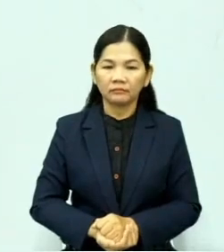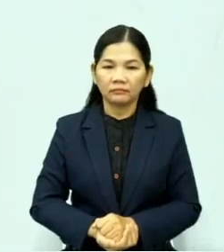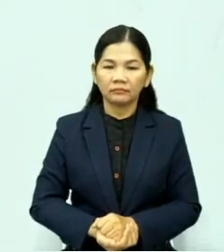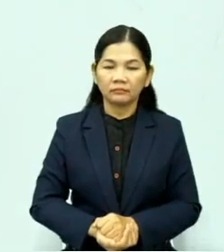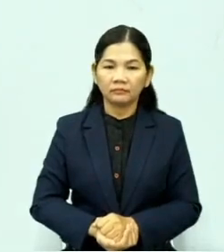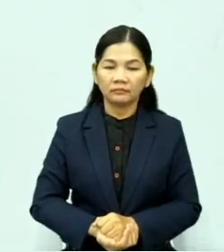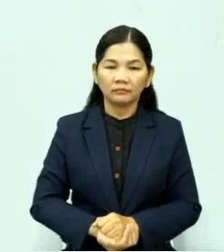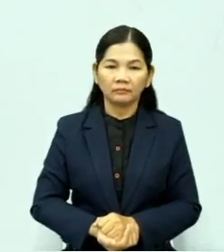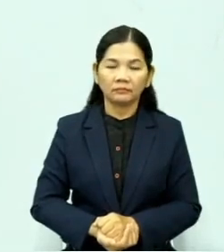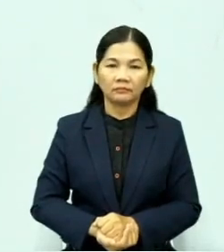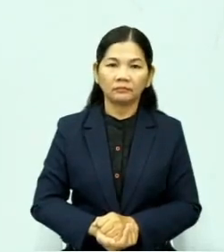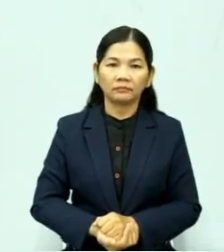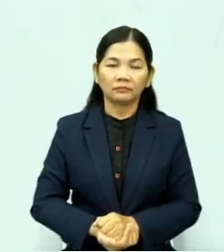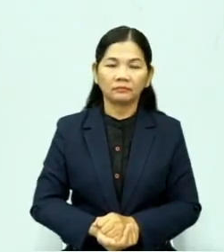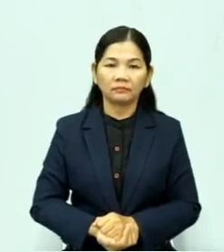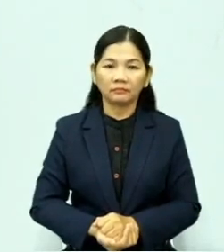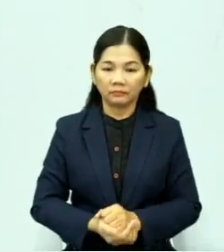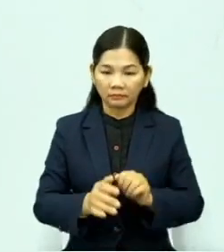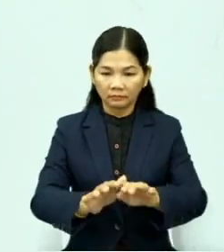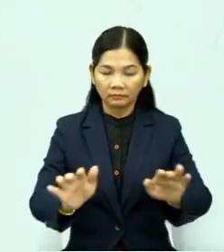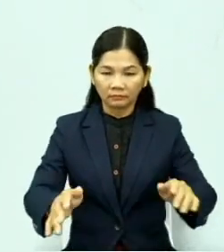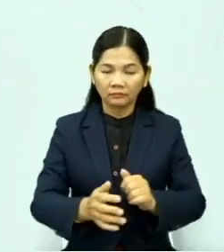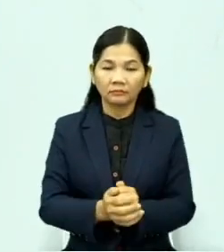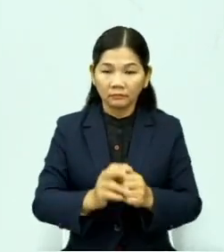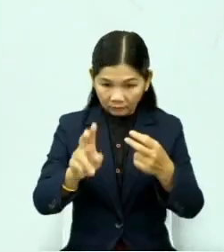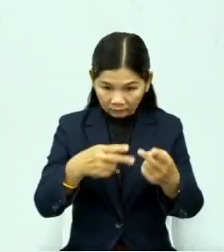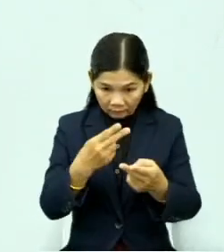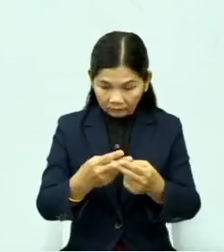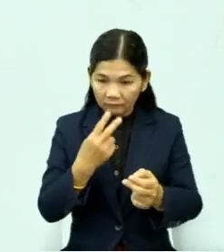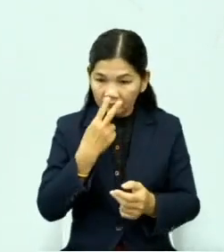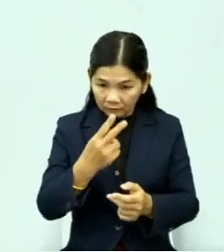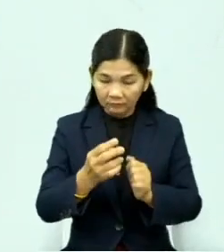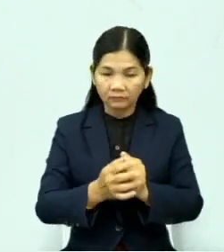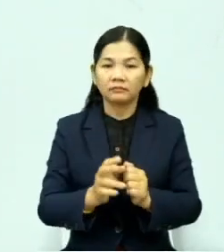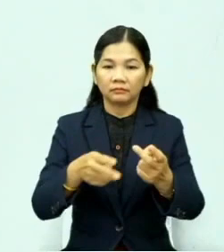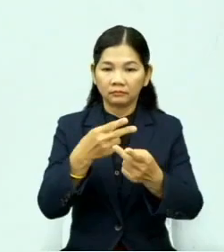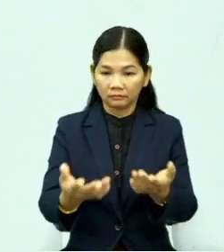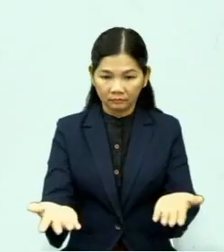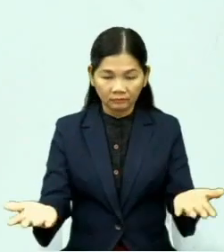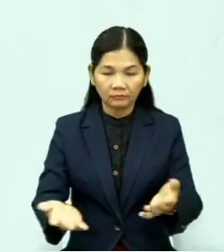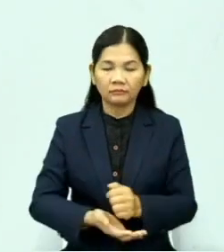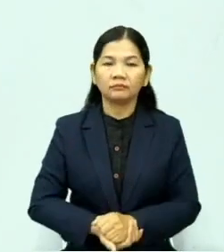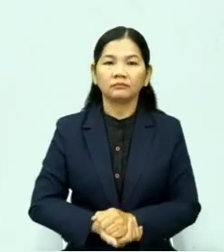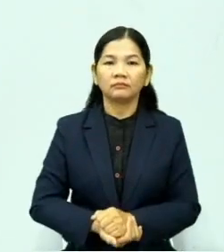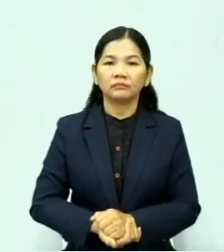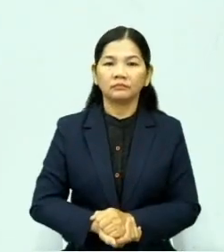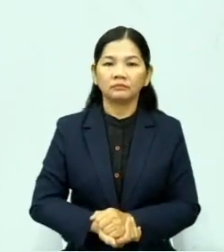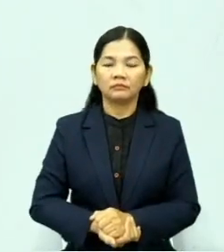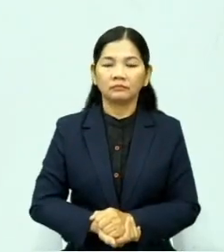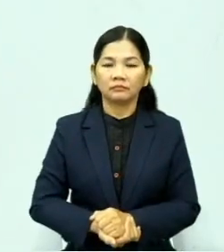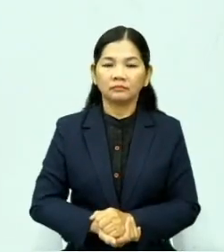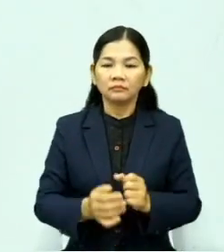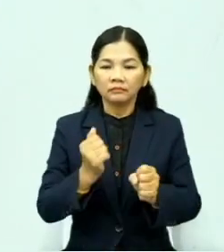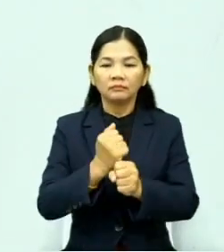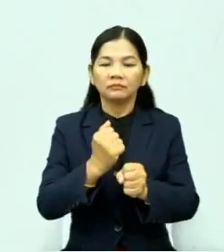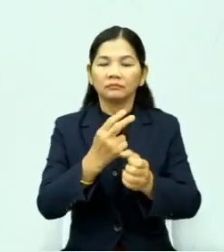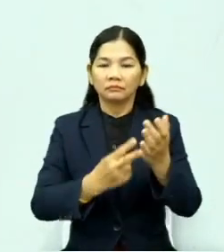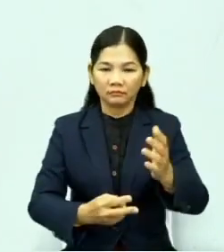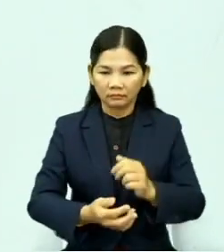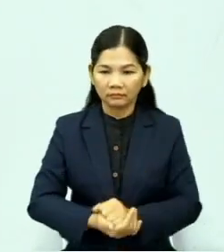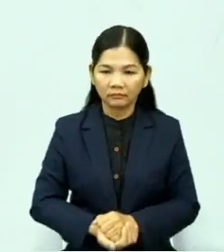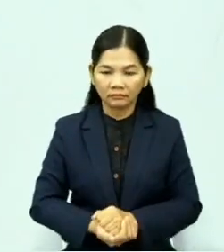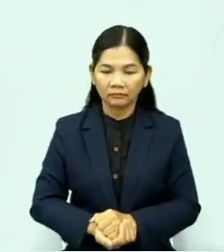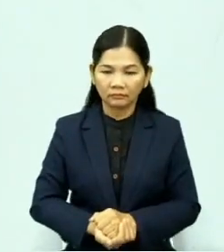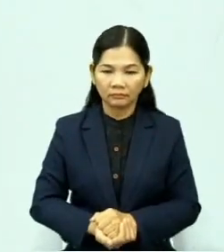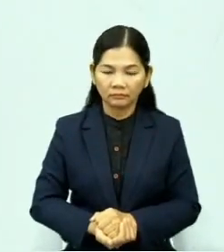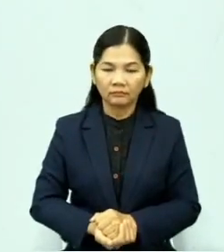chả ta lấy thầm lập con đài đọc chùm lại khuyên hái chân con chạy bạp này cửu nè con á con trâu thua mặt ta con chá